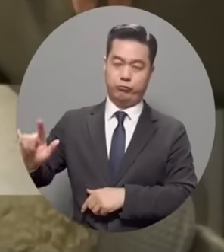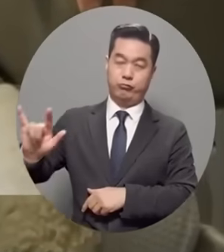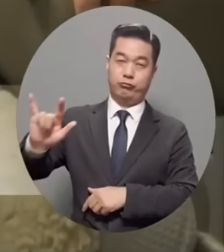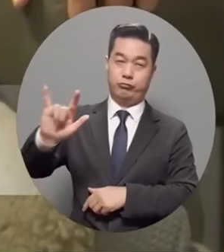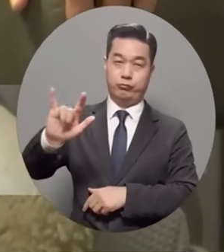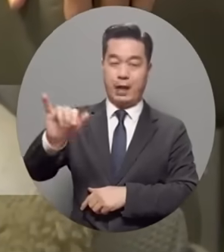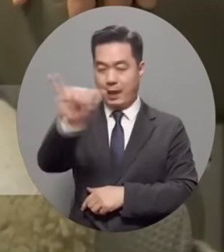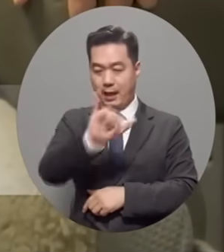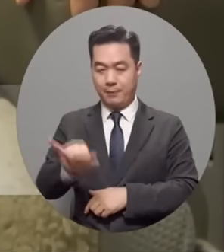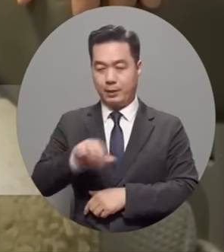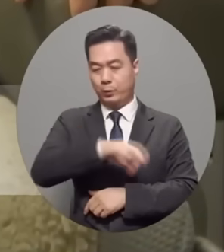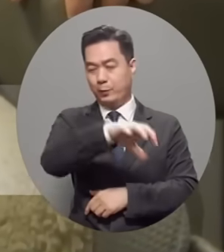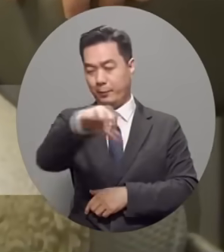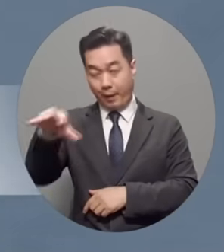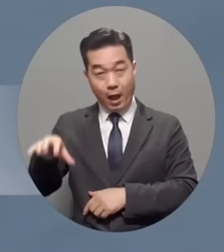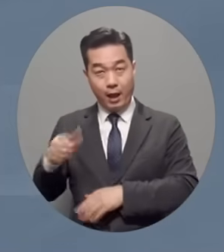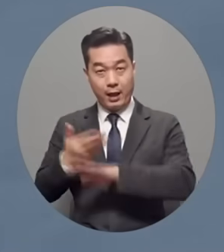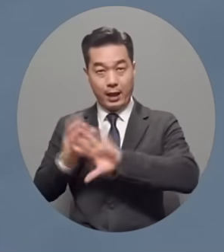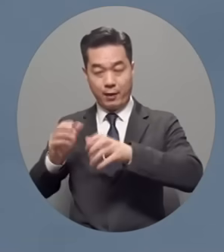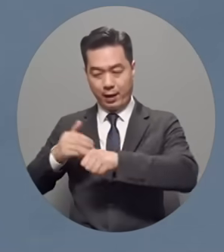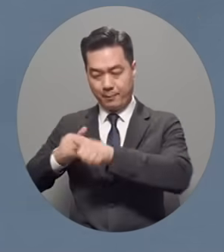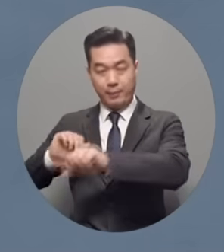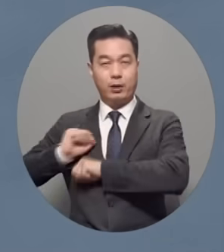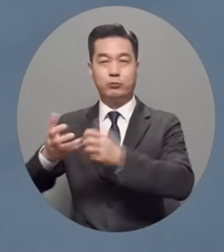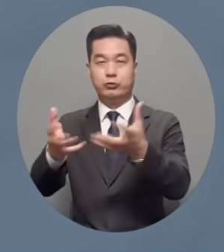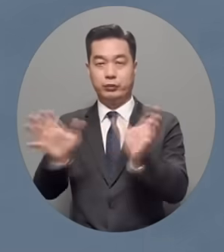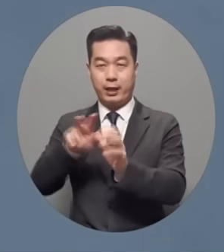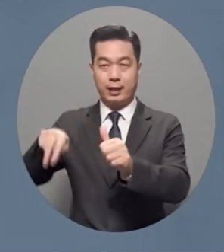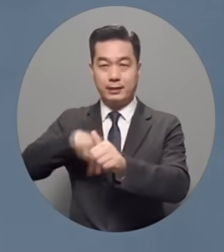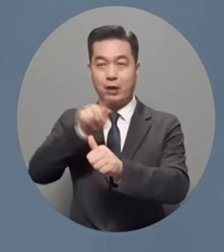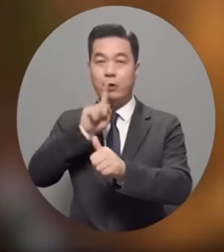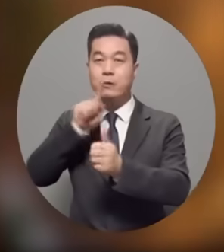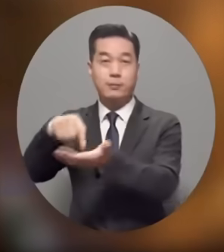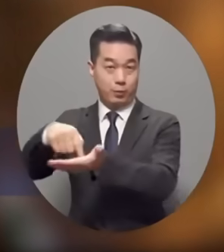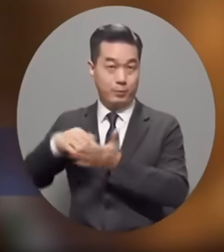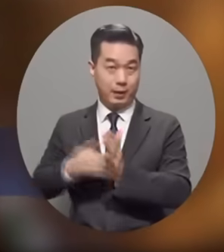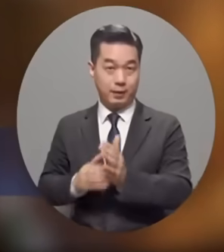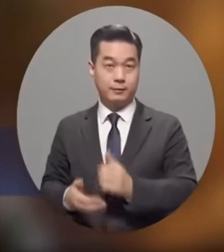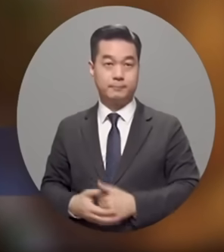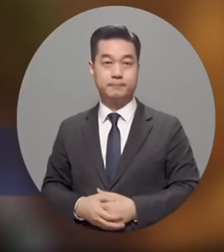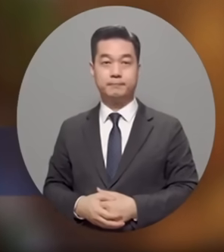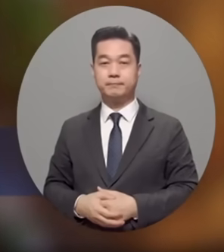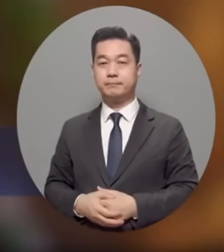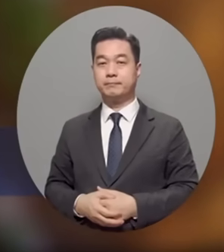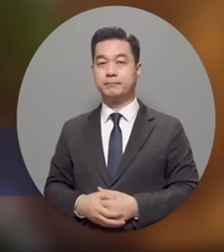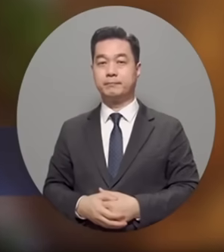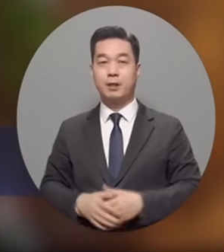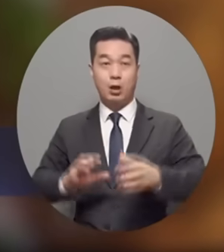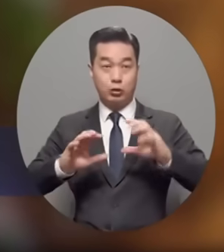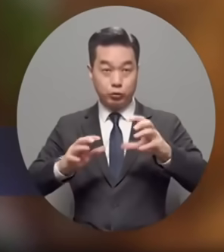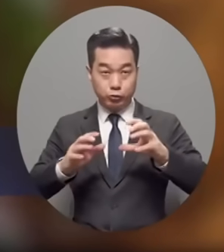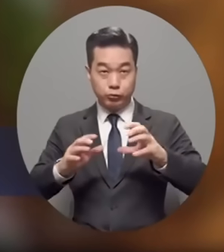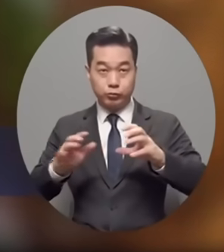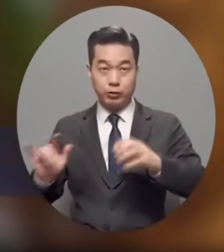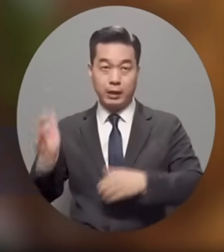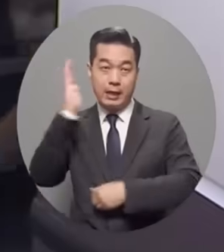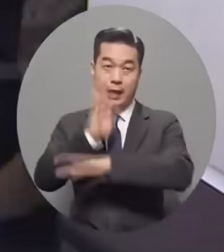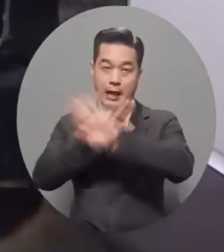한반도 전역과 해외 파병부대의 상황을 보고받았습니다. 중국 영공수 임무 완수에 최선을